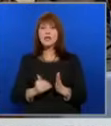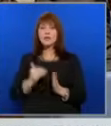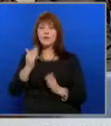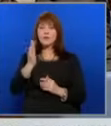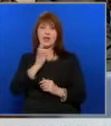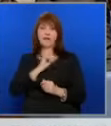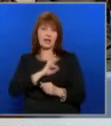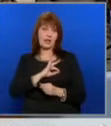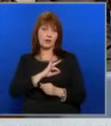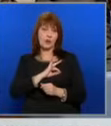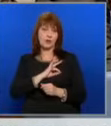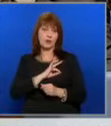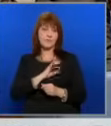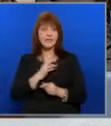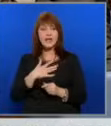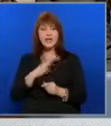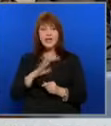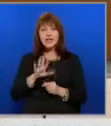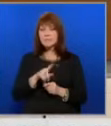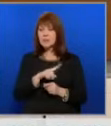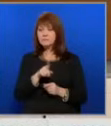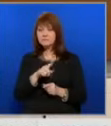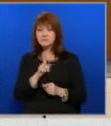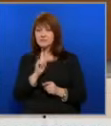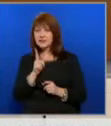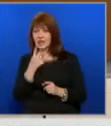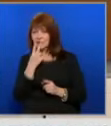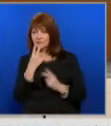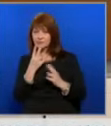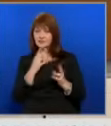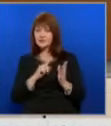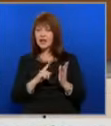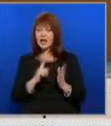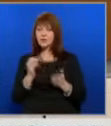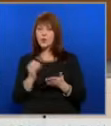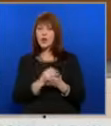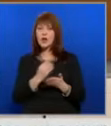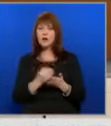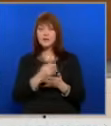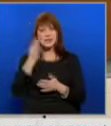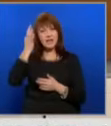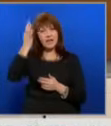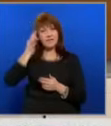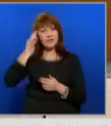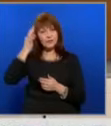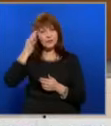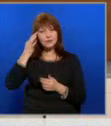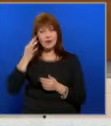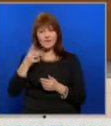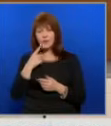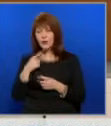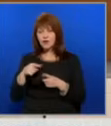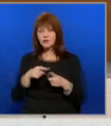цяло има няколко неща, които трябва да се отбележат като икономическа философия, която следва последните няколко